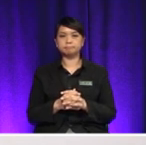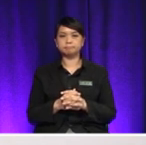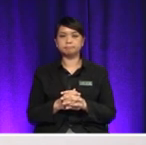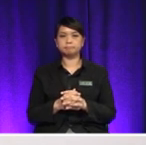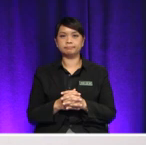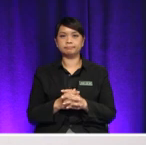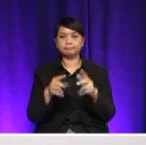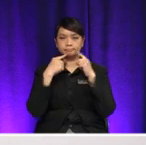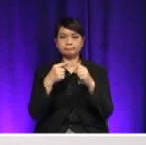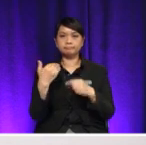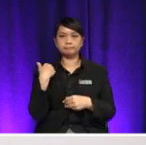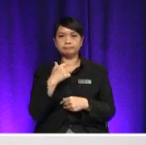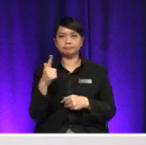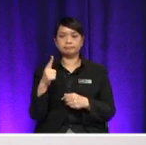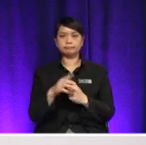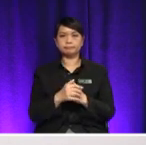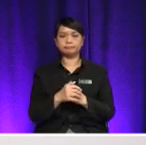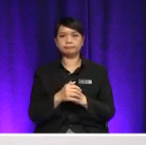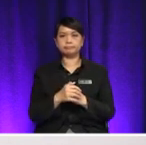jawabannya adalah